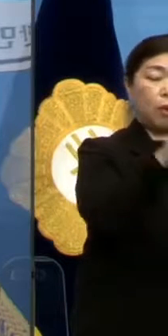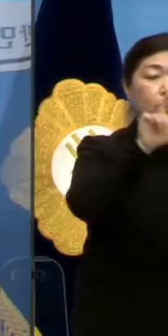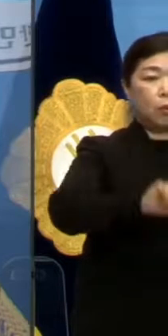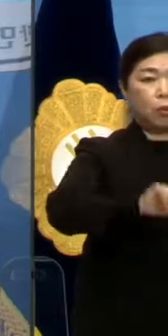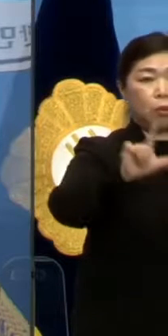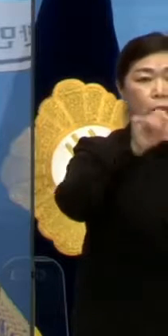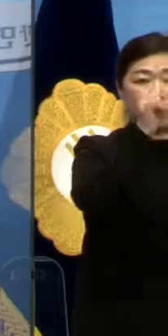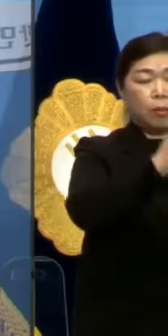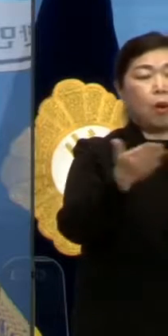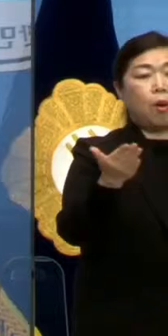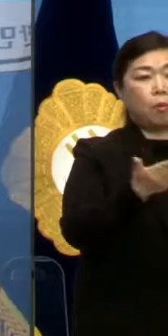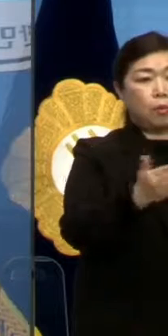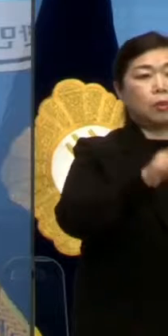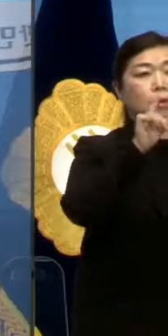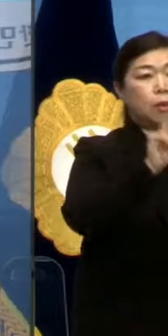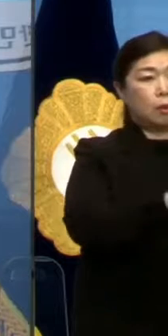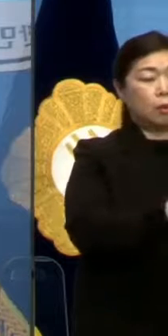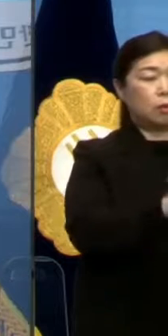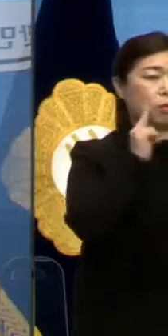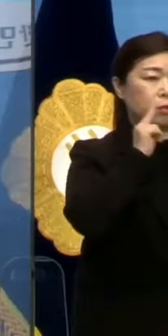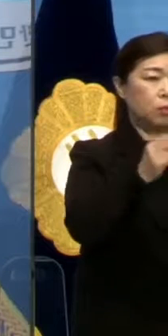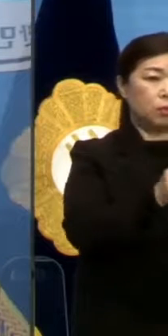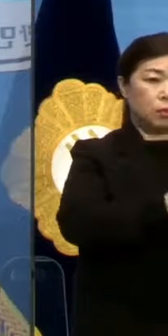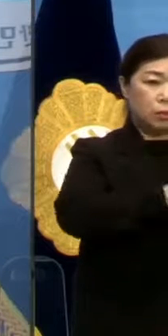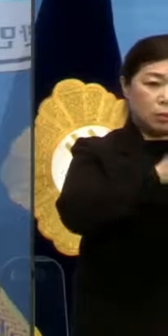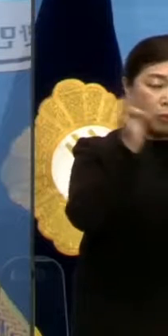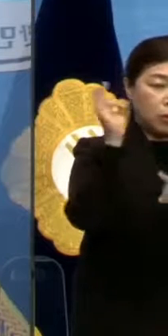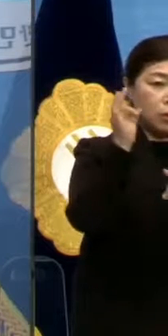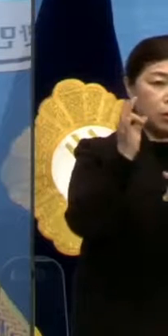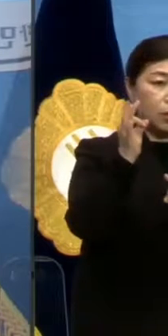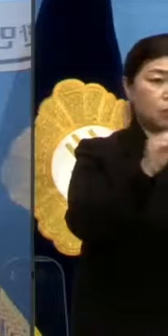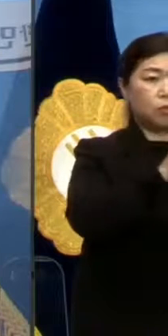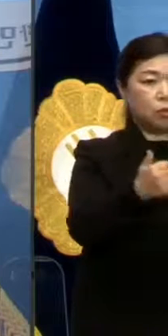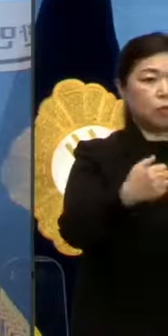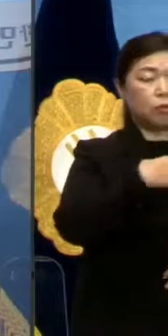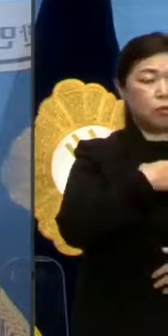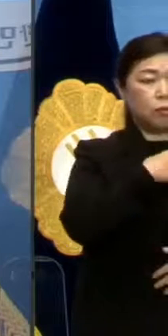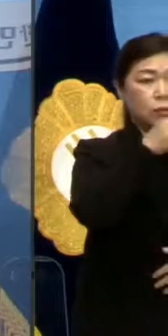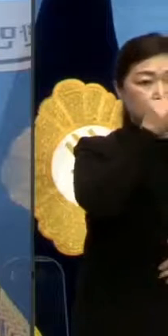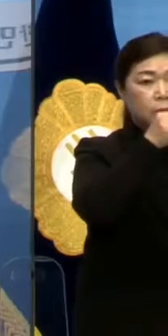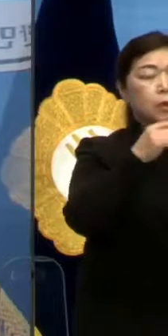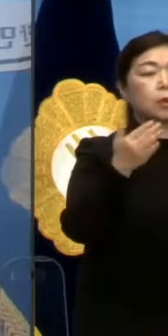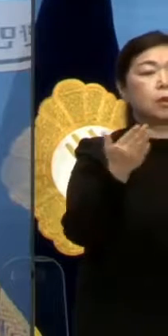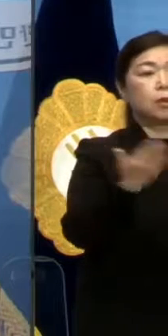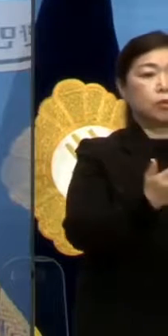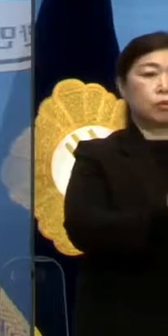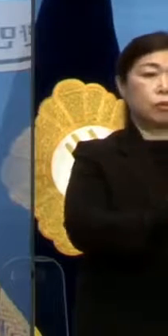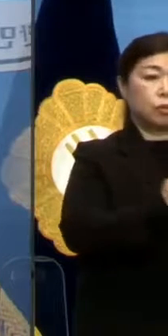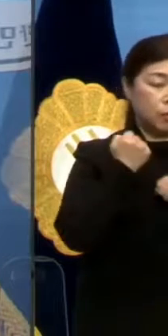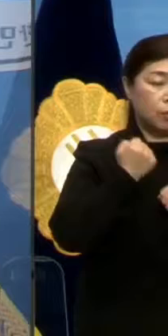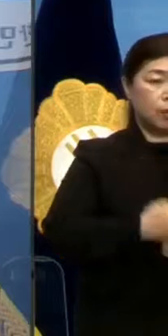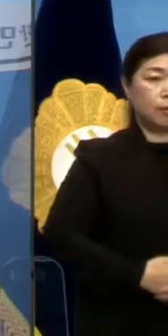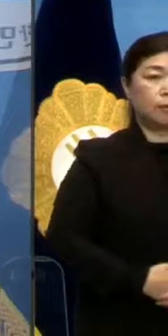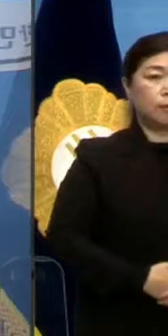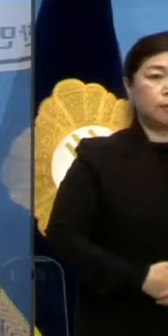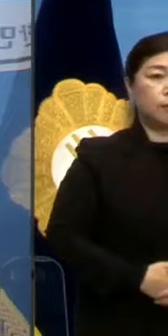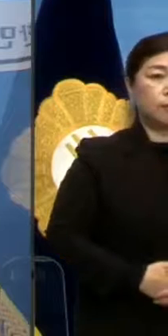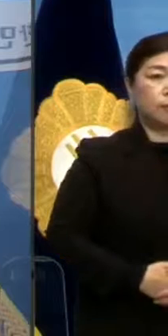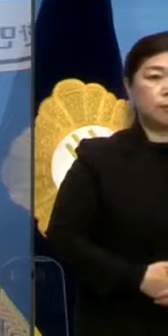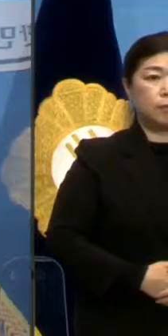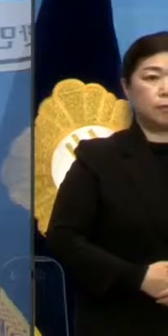등 업무상 과실, 중과실, 치사상, 직무유기 혐의를 저질렀습니다.